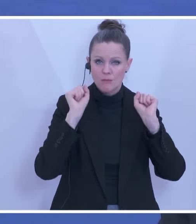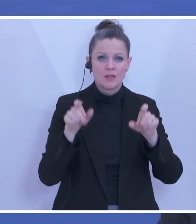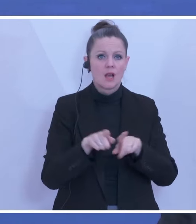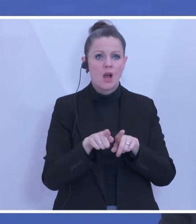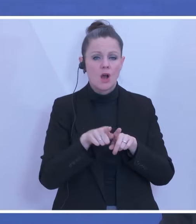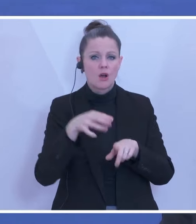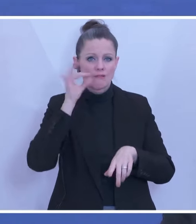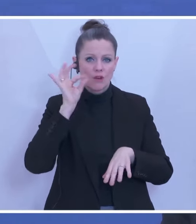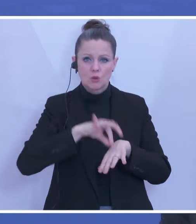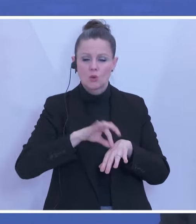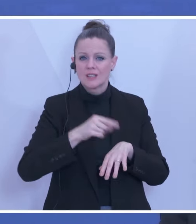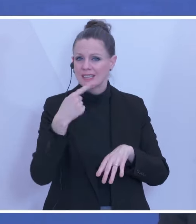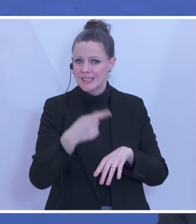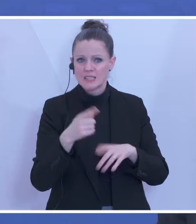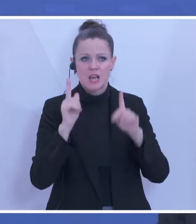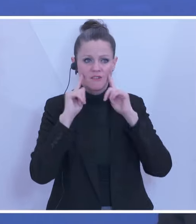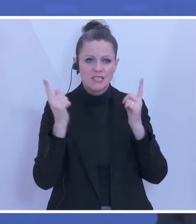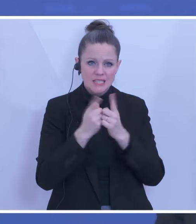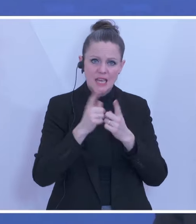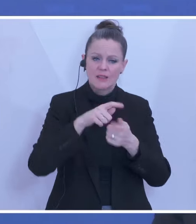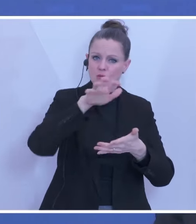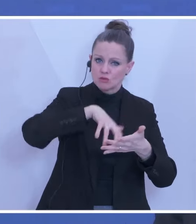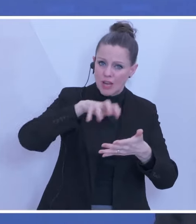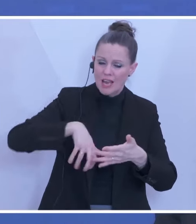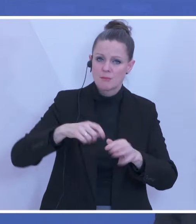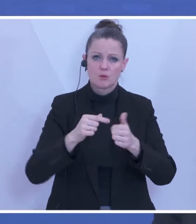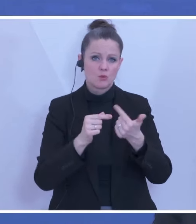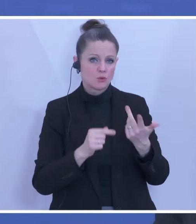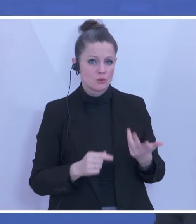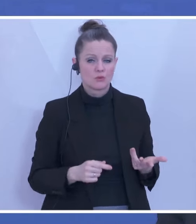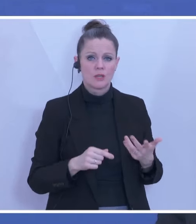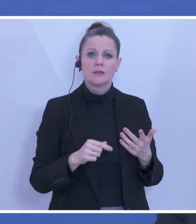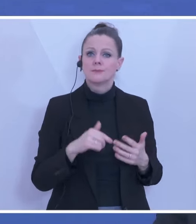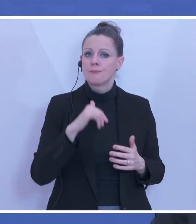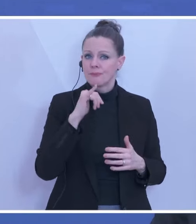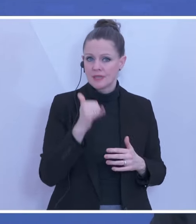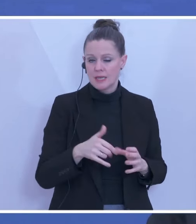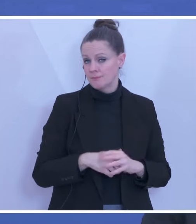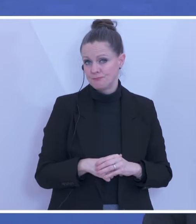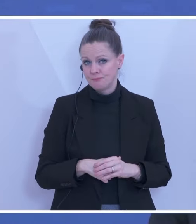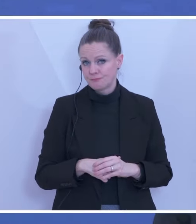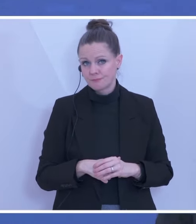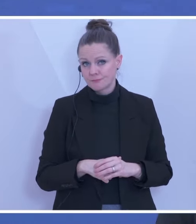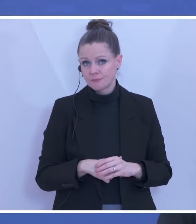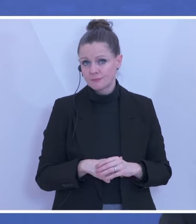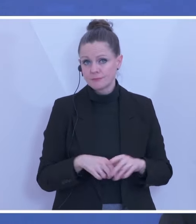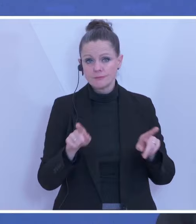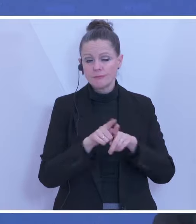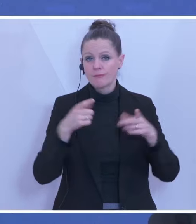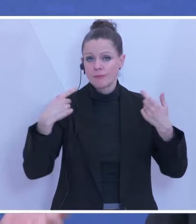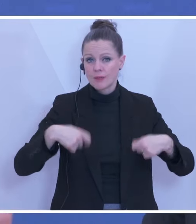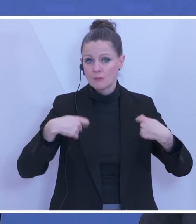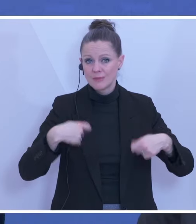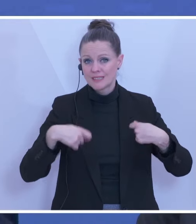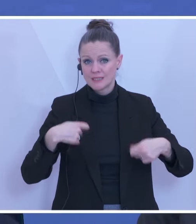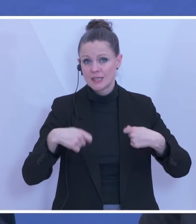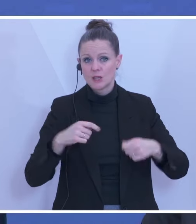geschrieben hat oder auch von den Präsidenten der